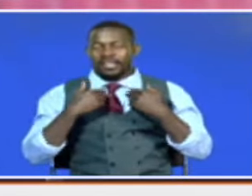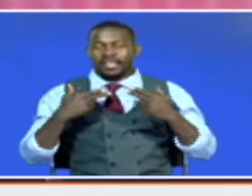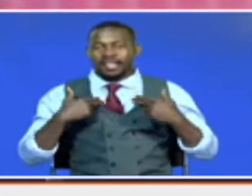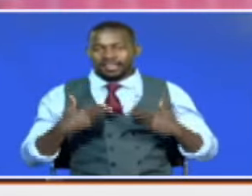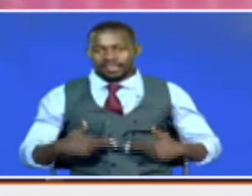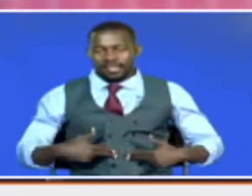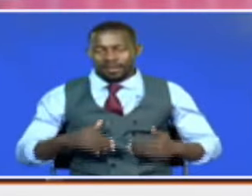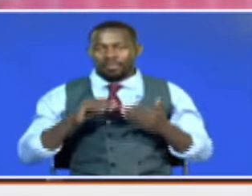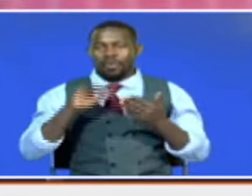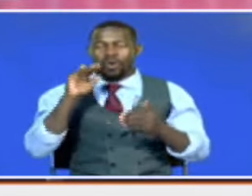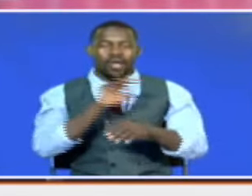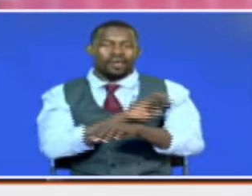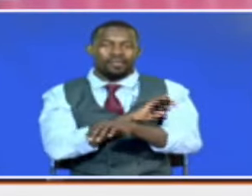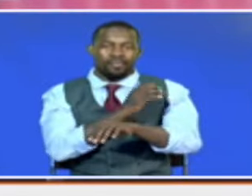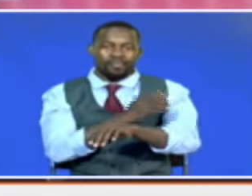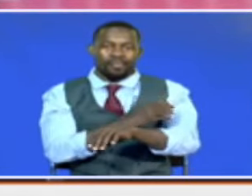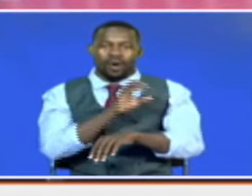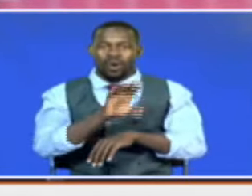empowered life.